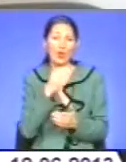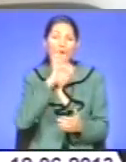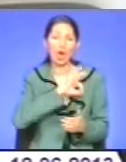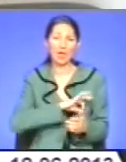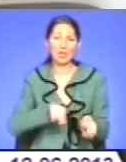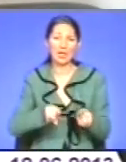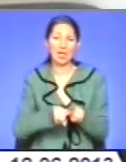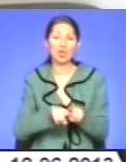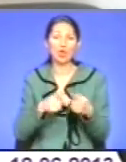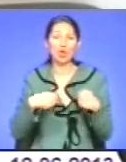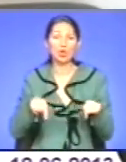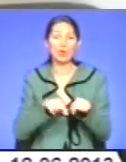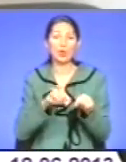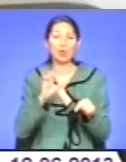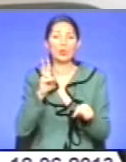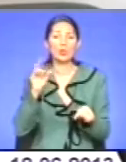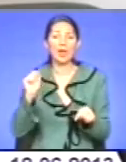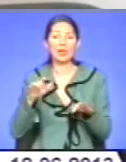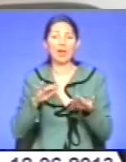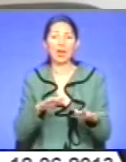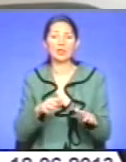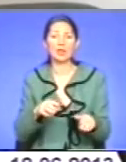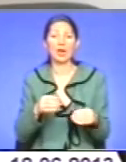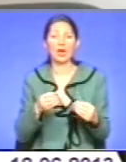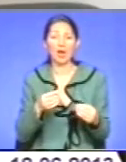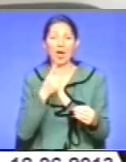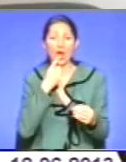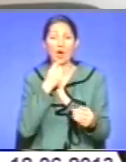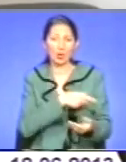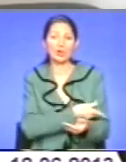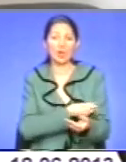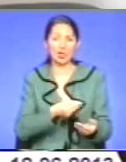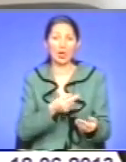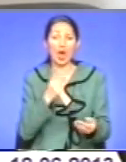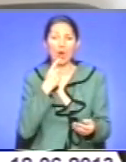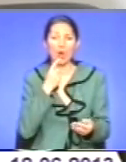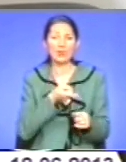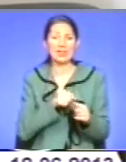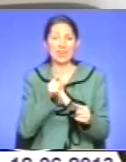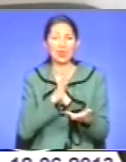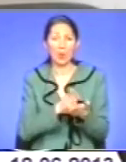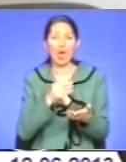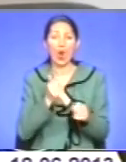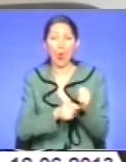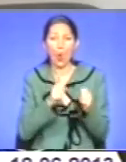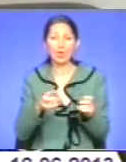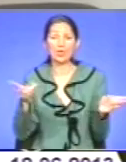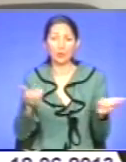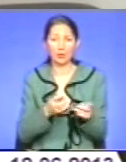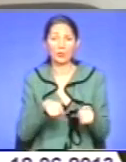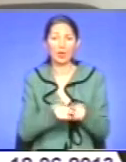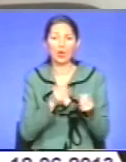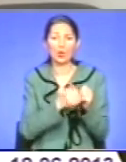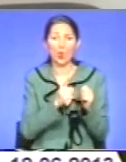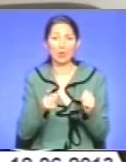ми організовуємо соціальну акцію «Здача крові», тому що кров – це те, що має кожен і потрібне також кожному. Її